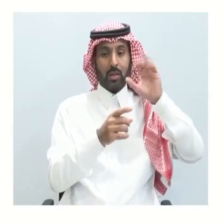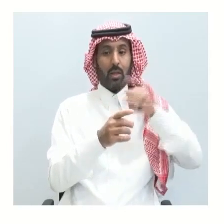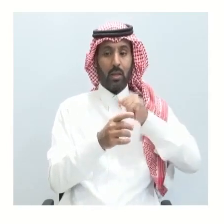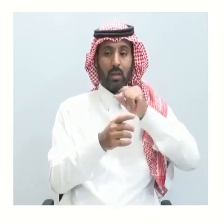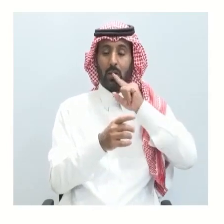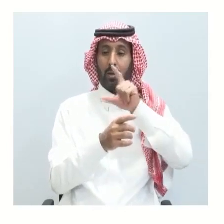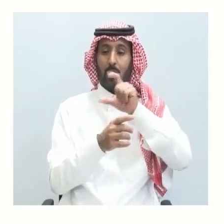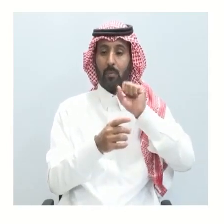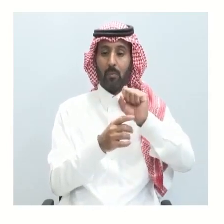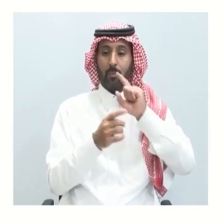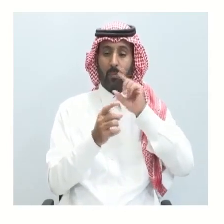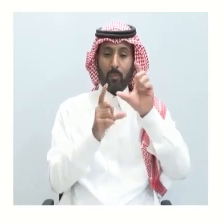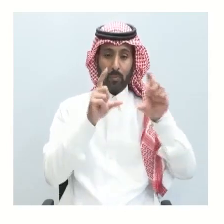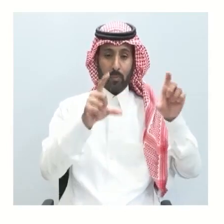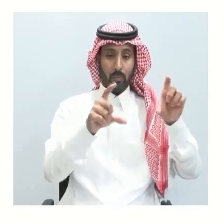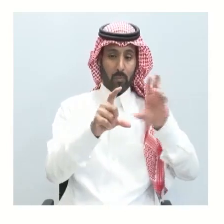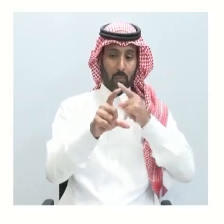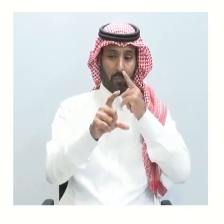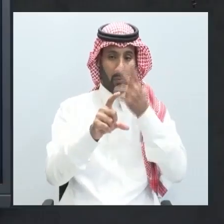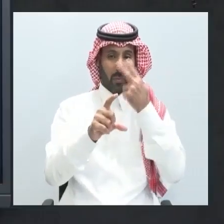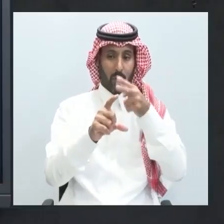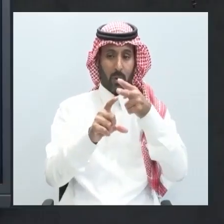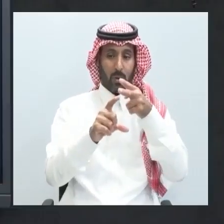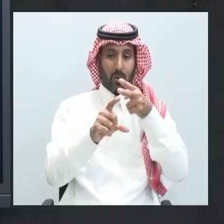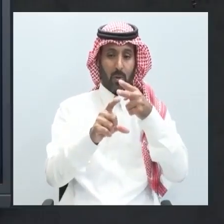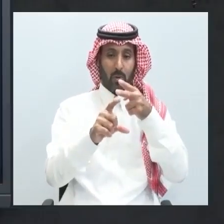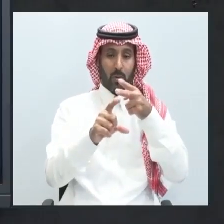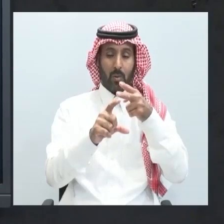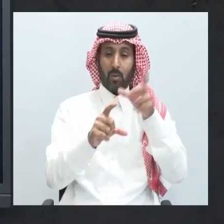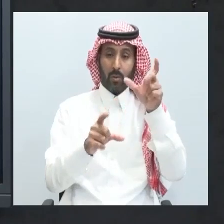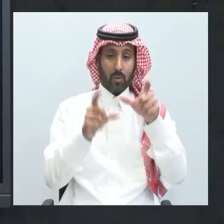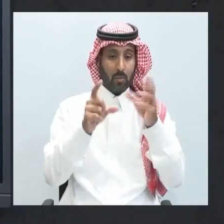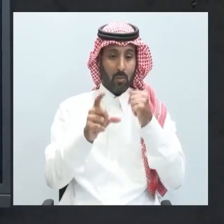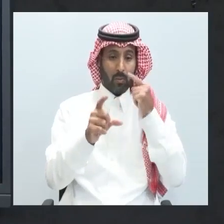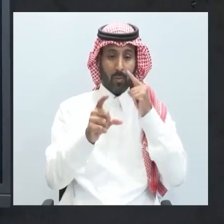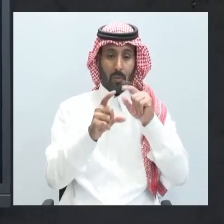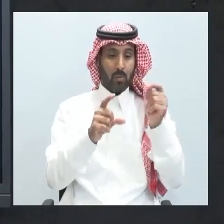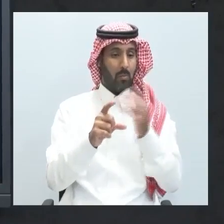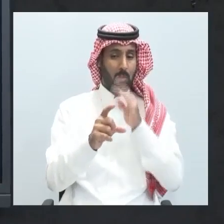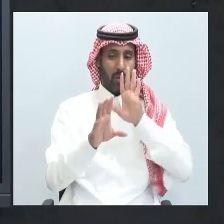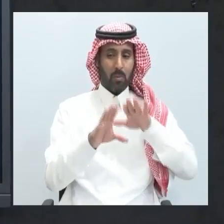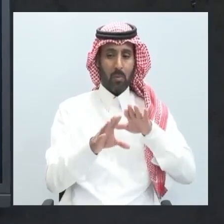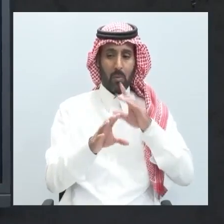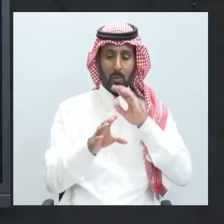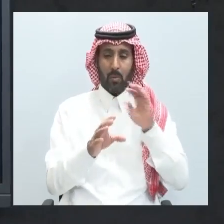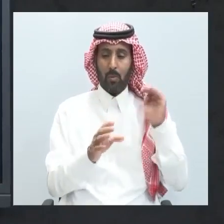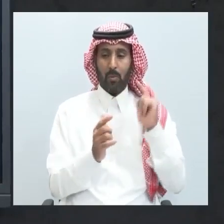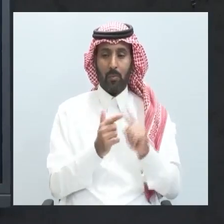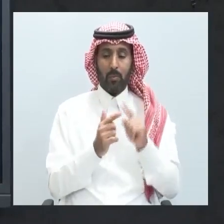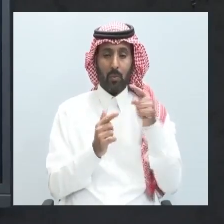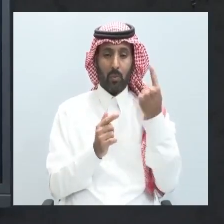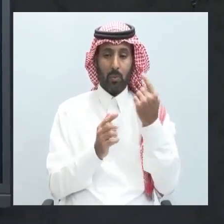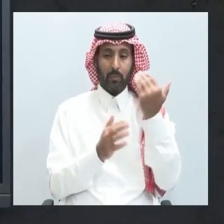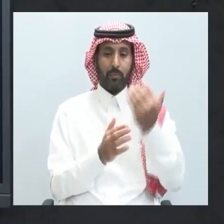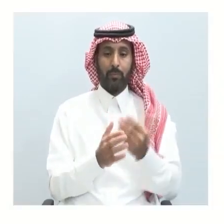الخاص في المعادلة. إذا لم تشاهد معامل لن تضع شيء، سيكون الجواب طبعا فيه